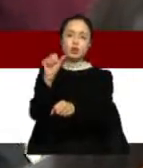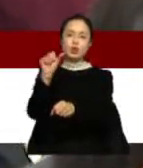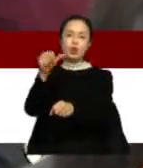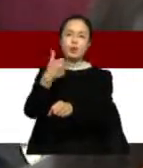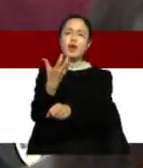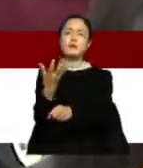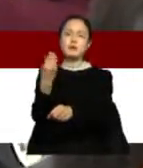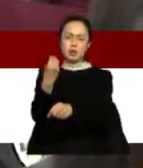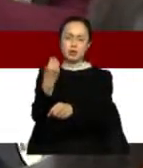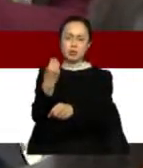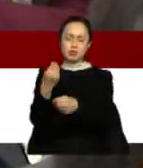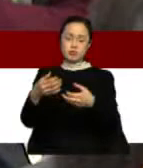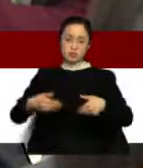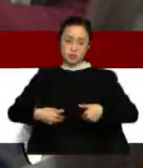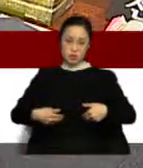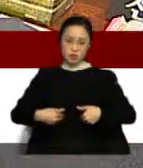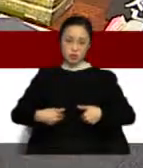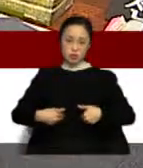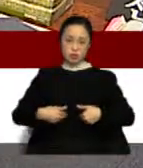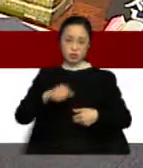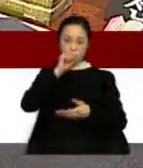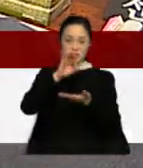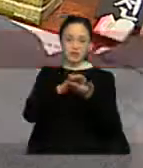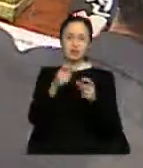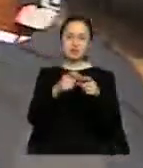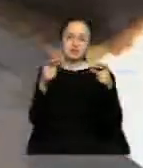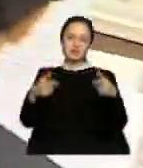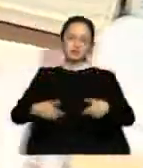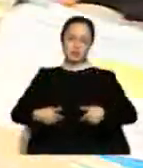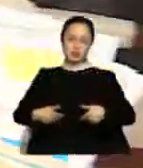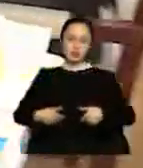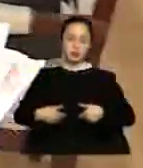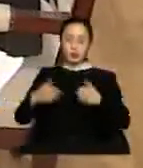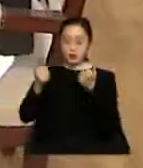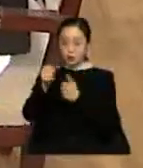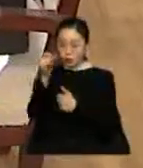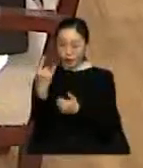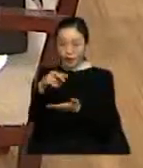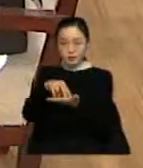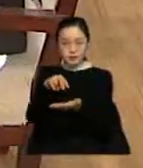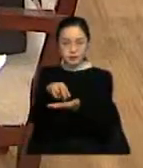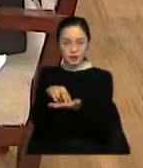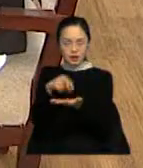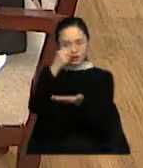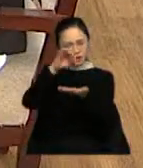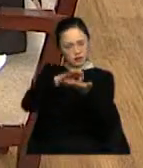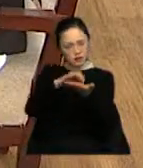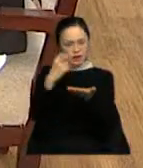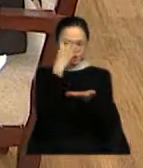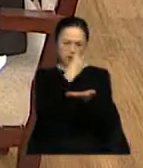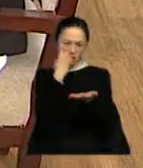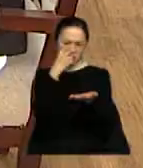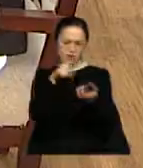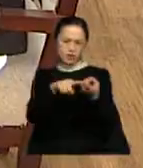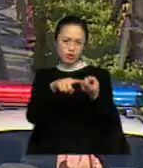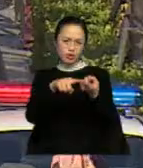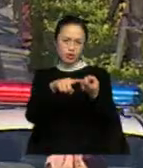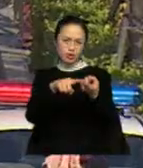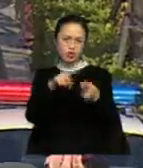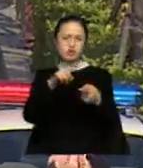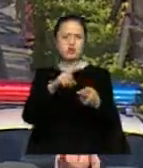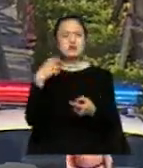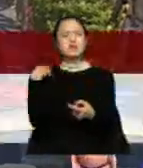등의 제작비로 이제 한 2,100만 원이 늘어났습니다. 의회 측은 예산 결산에 대한 관리 감독 소홀 문제도 지적하고